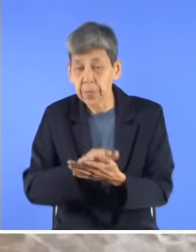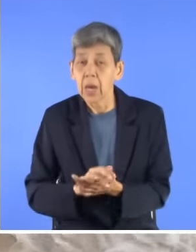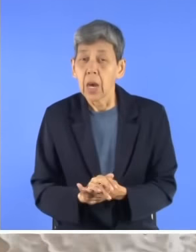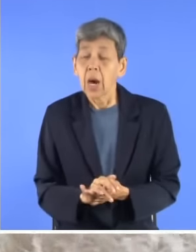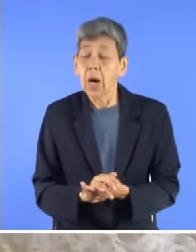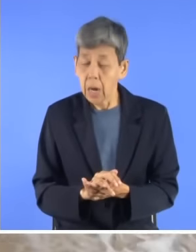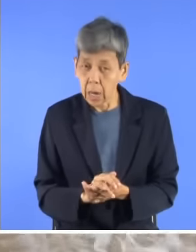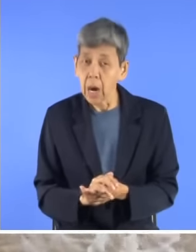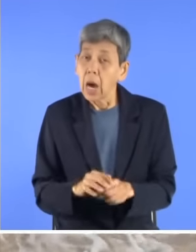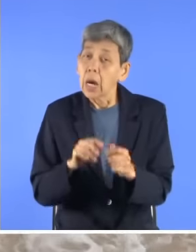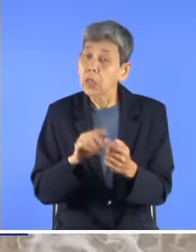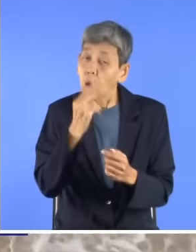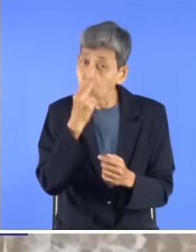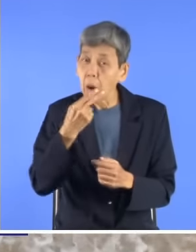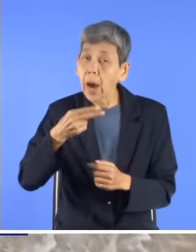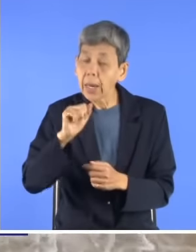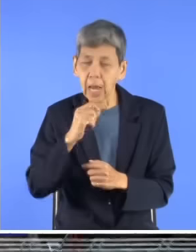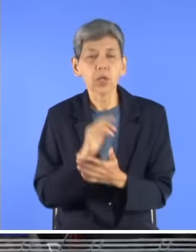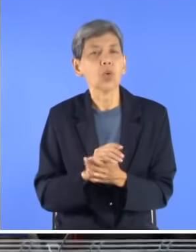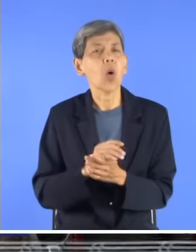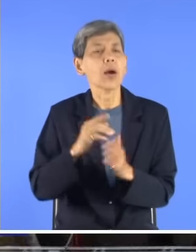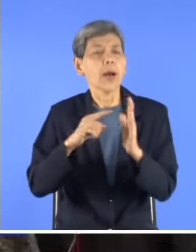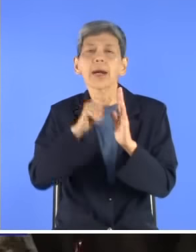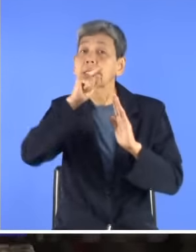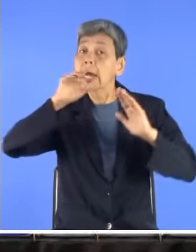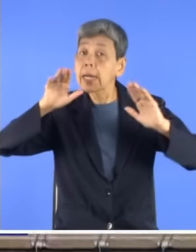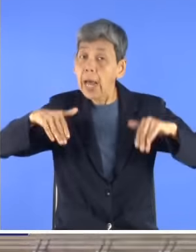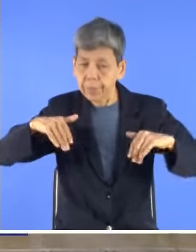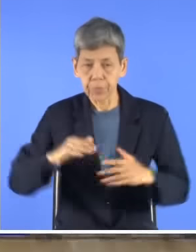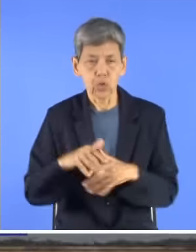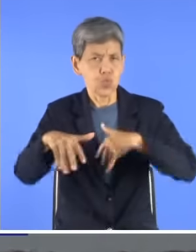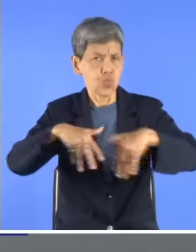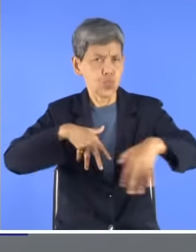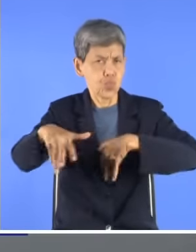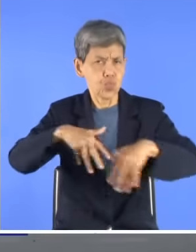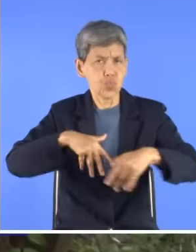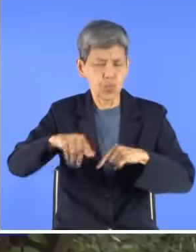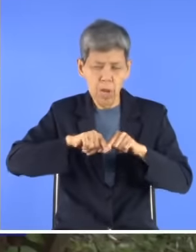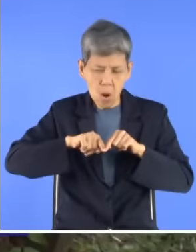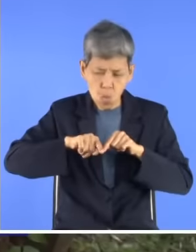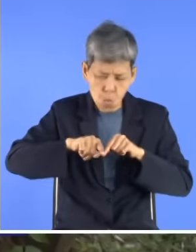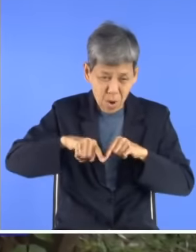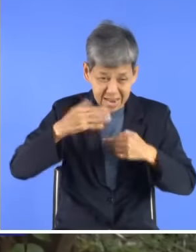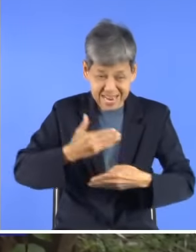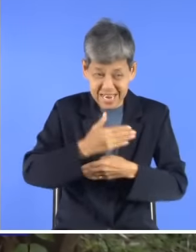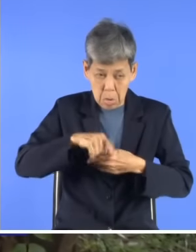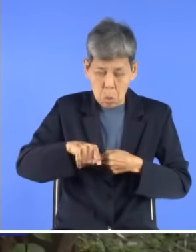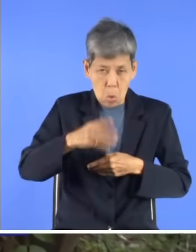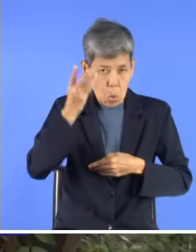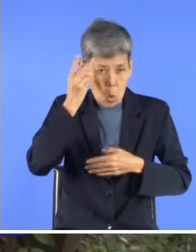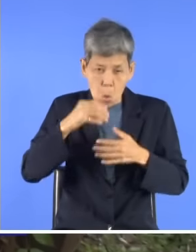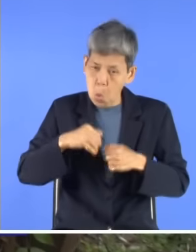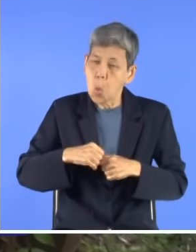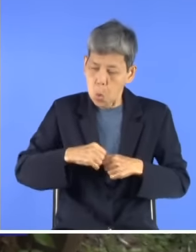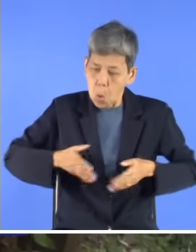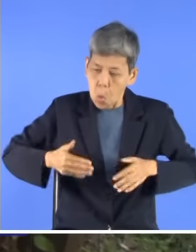สาในพื้นที่สัพพยาจังหวัดชัยนาทเนี่ยค่ะชุมชนแรกๆที่อยู่ท้ายเขื่อนแม่มันน่าเห็นใจจริงๆคุณ